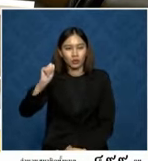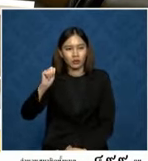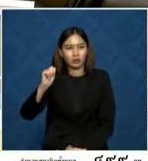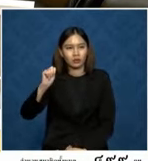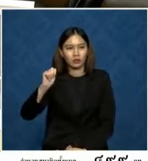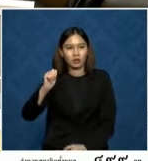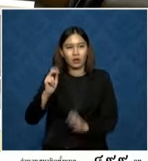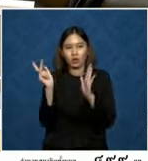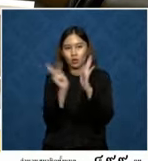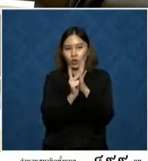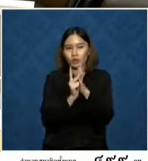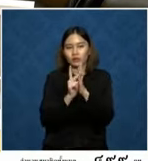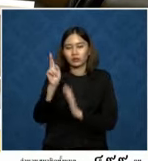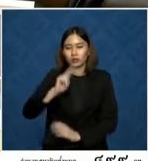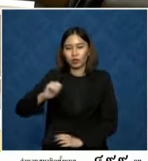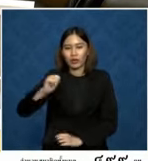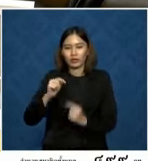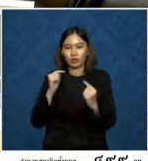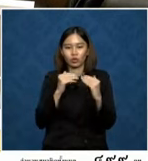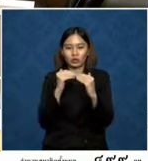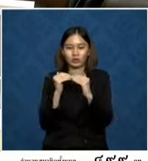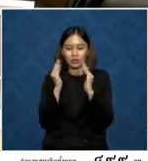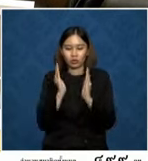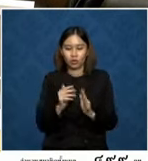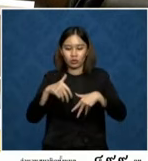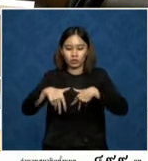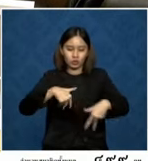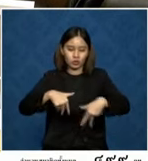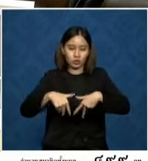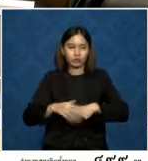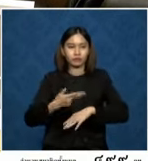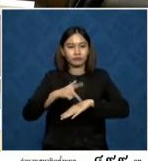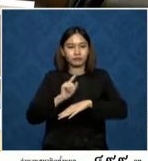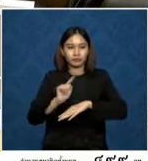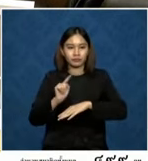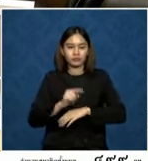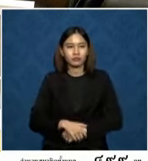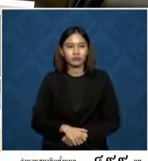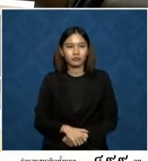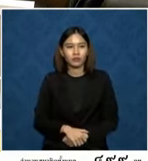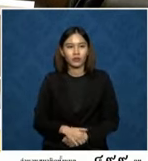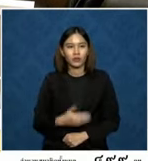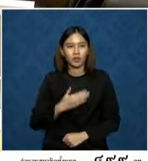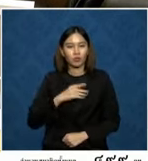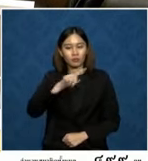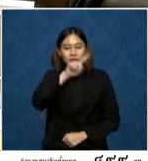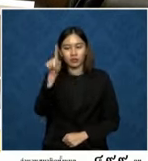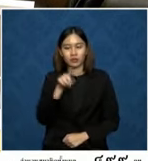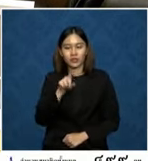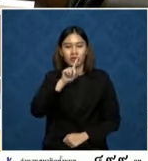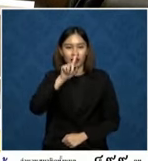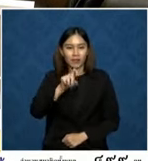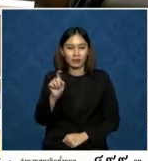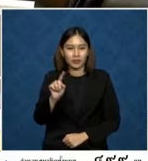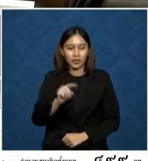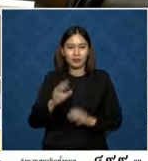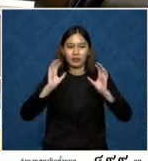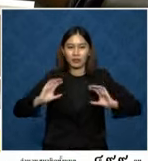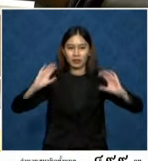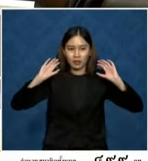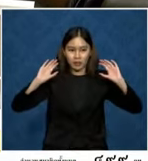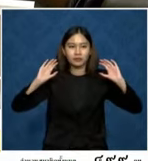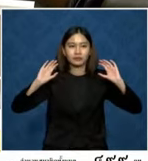ครับหลักกติกาสากลว่าด้วยสิทธิพลเมืองนะครับแต่ว่าท่านประธานครับที่ผมจะตั้งคำถามนั้นก็คือว่ารัฐบ